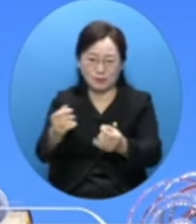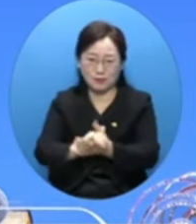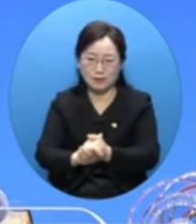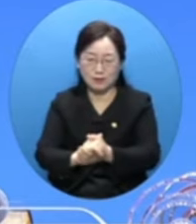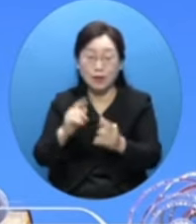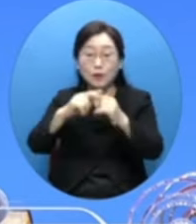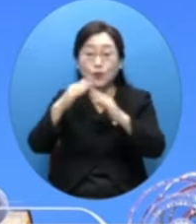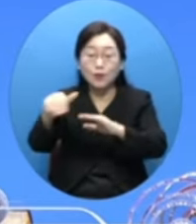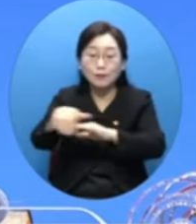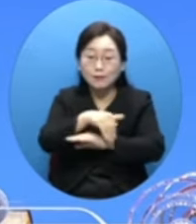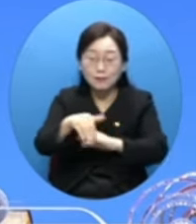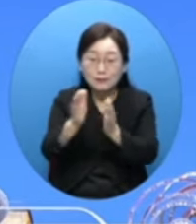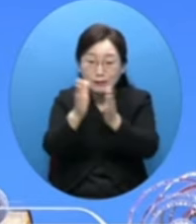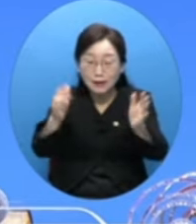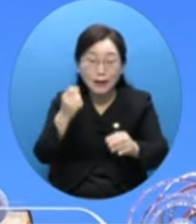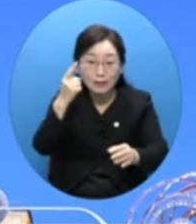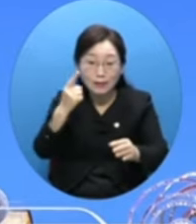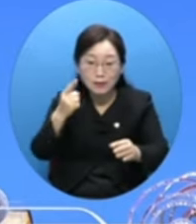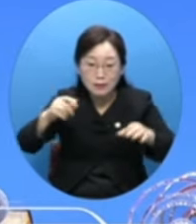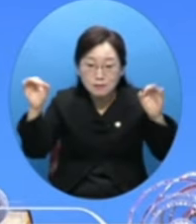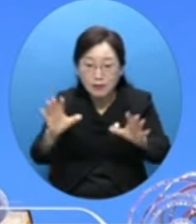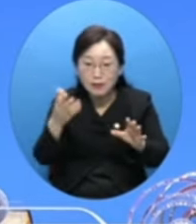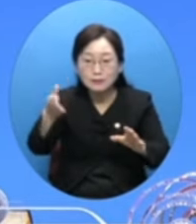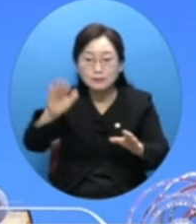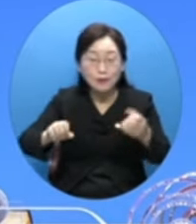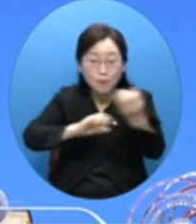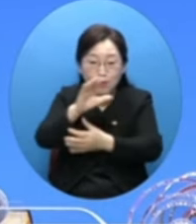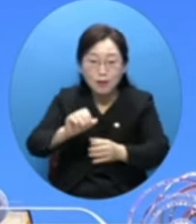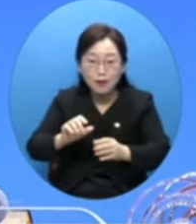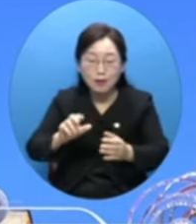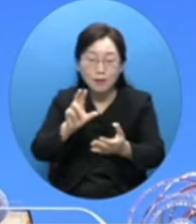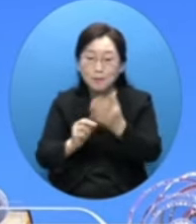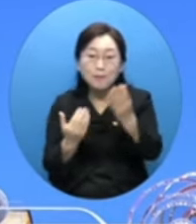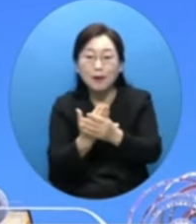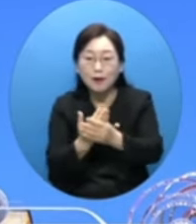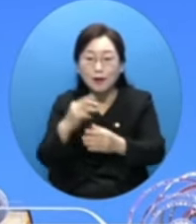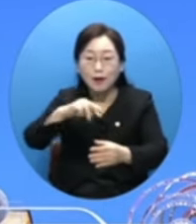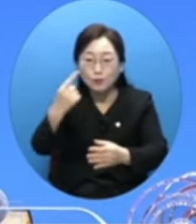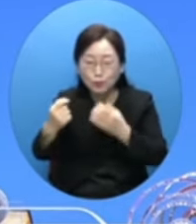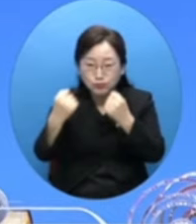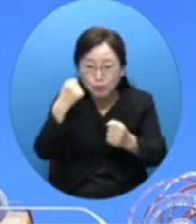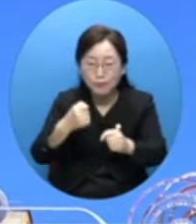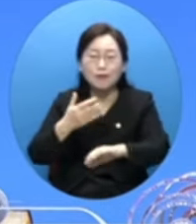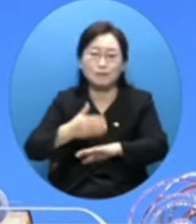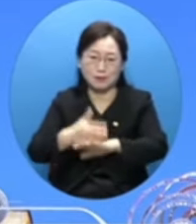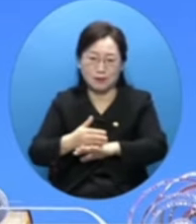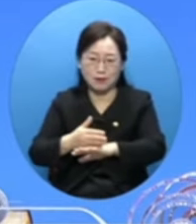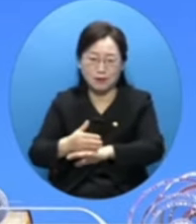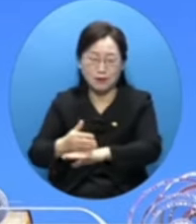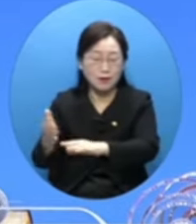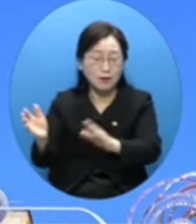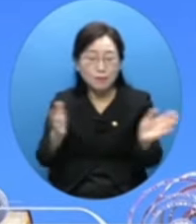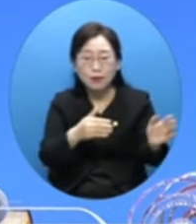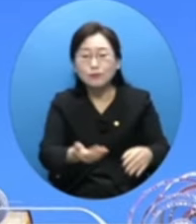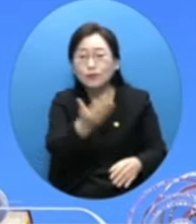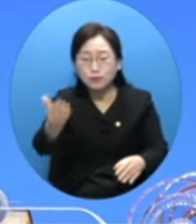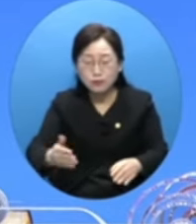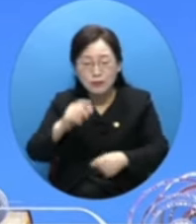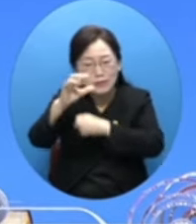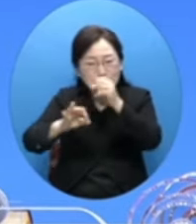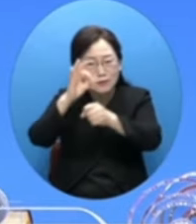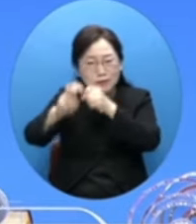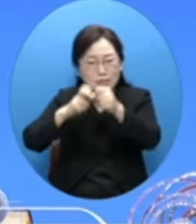한 달밖에 안 됐는데도 환난 중에 감사를 하는데 예수 믿은 지 10년, 20년 돼갖고 불평하라면 우리는 예수를 잘못 믿고 있는